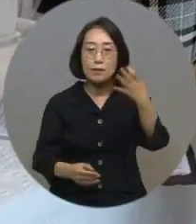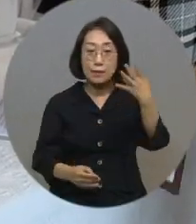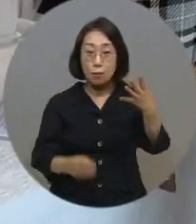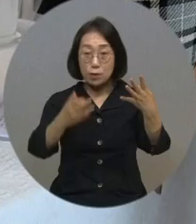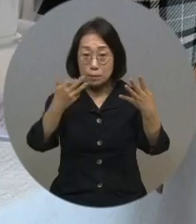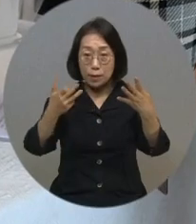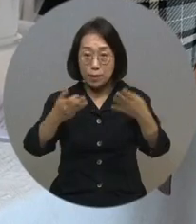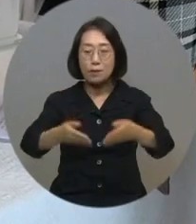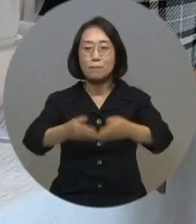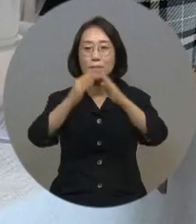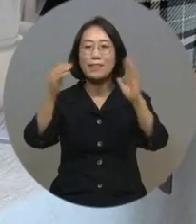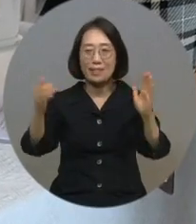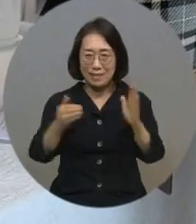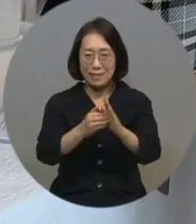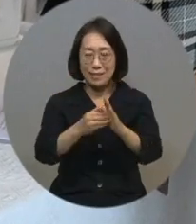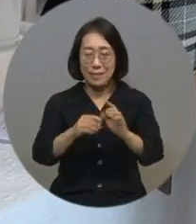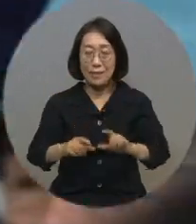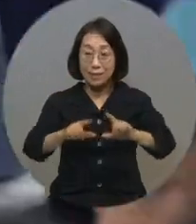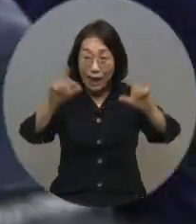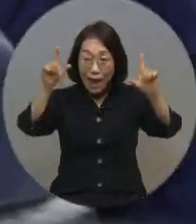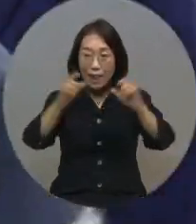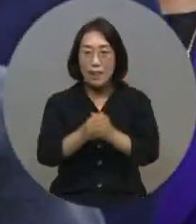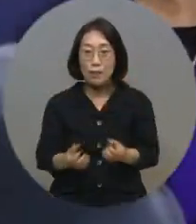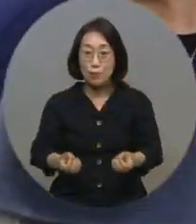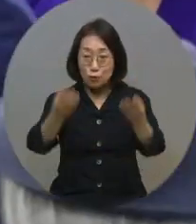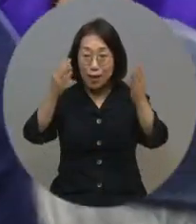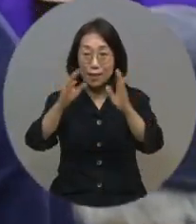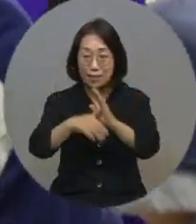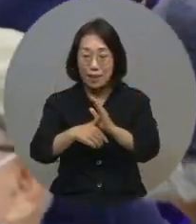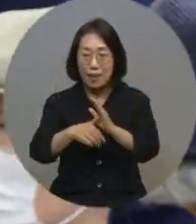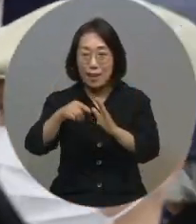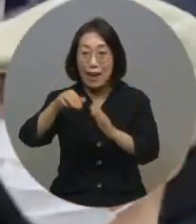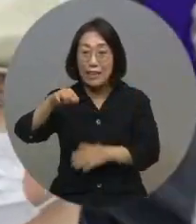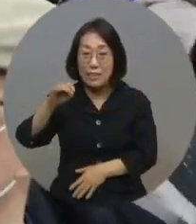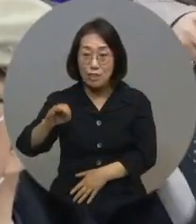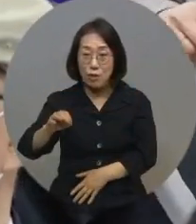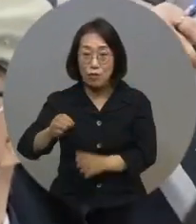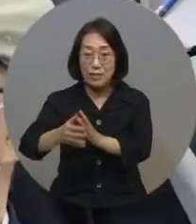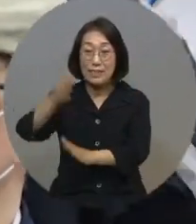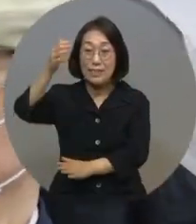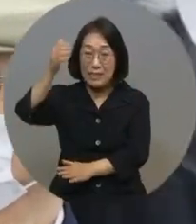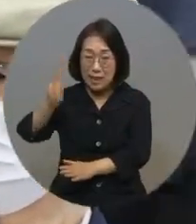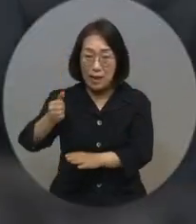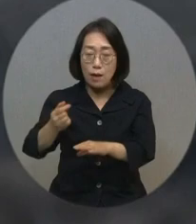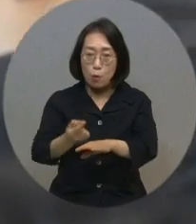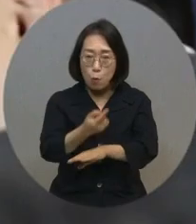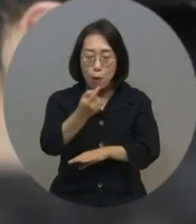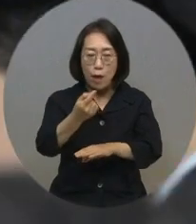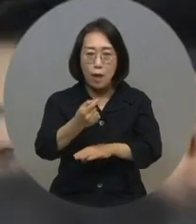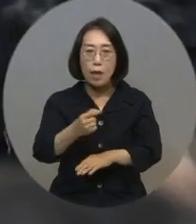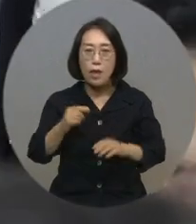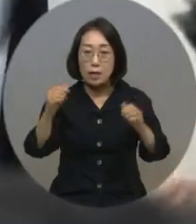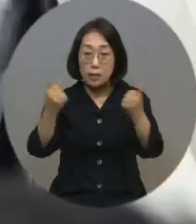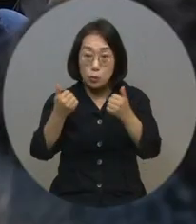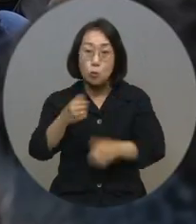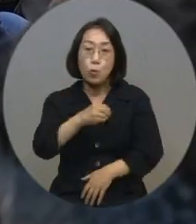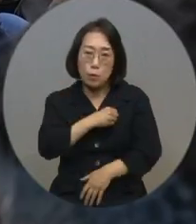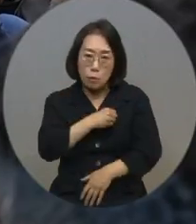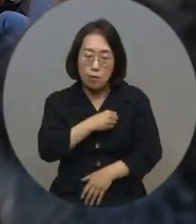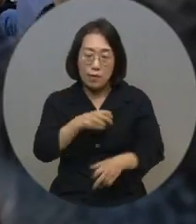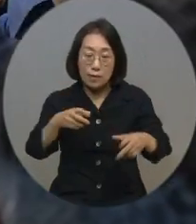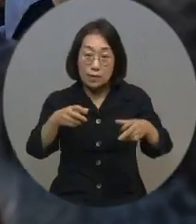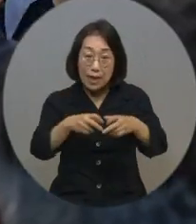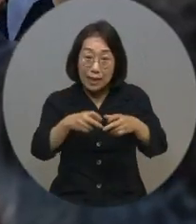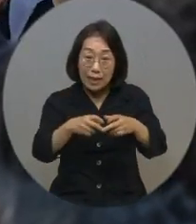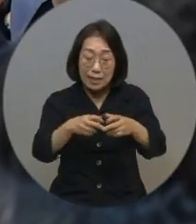가졌습니다. 이날 준공식에는 강기정 광주광역시장을 비롯해 광역기초의원, 장애인단체장